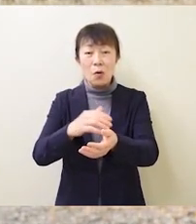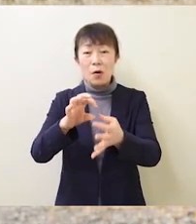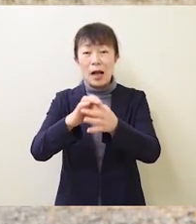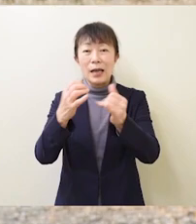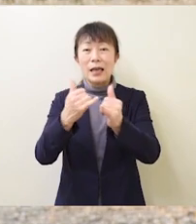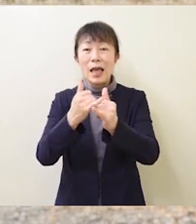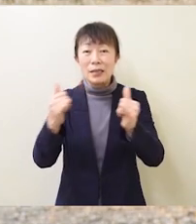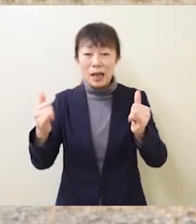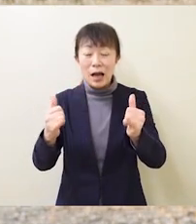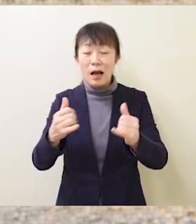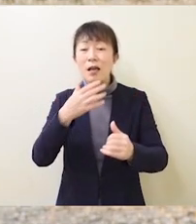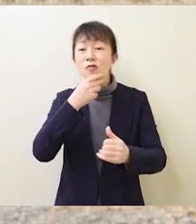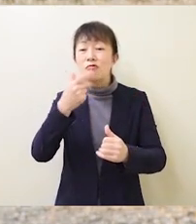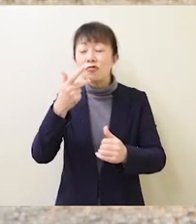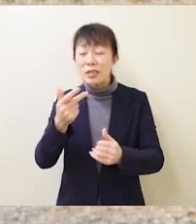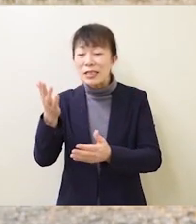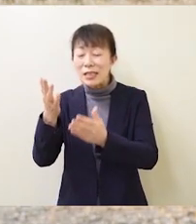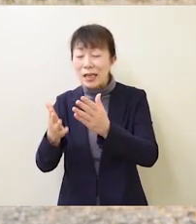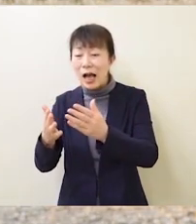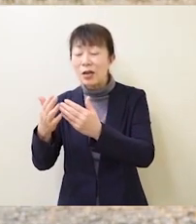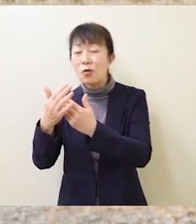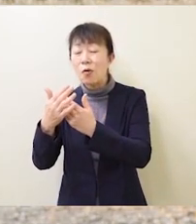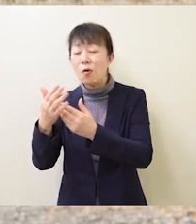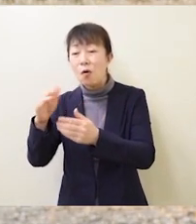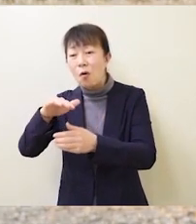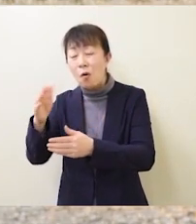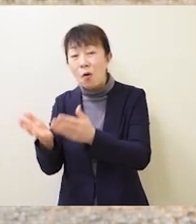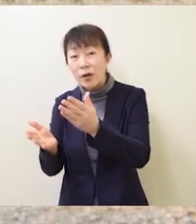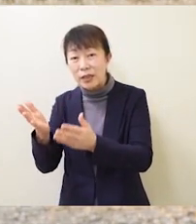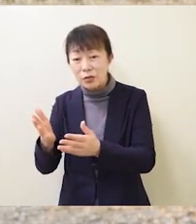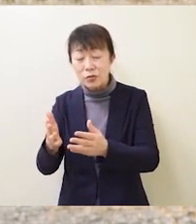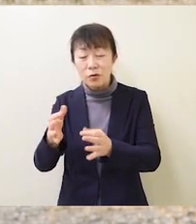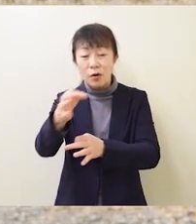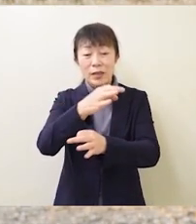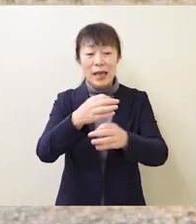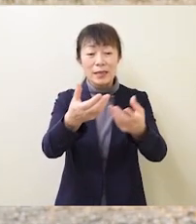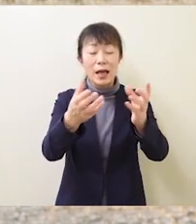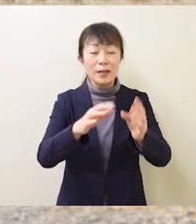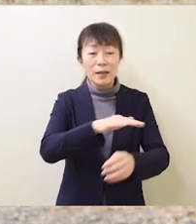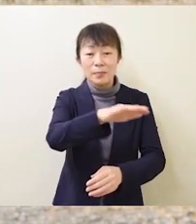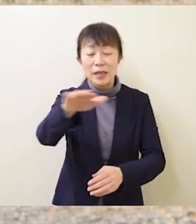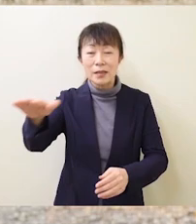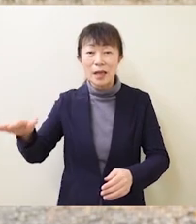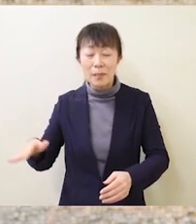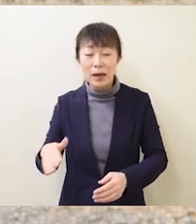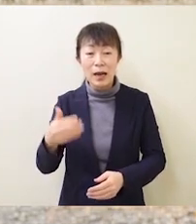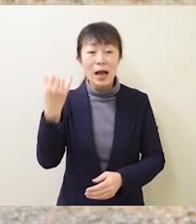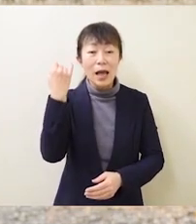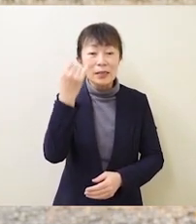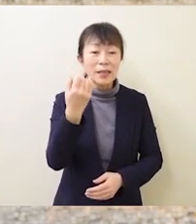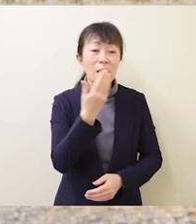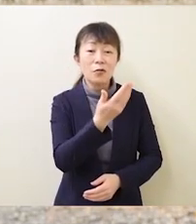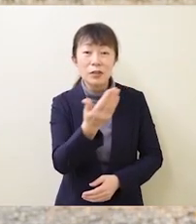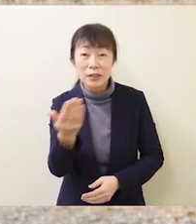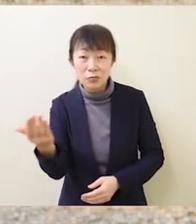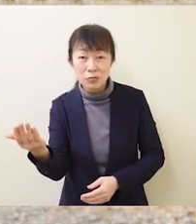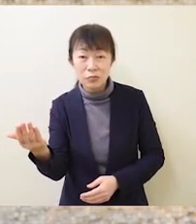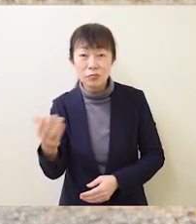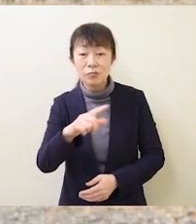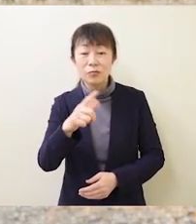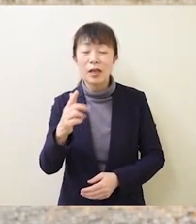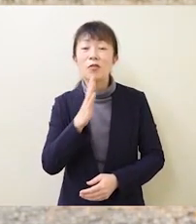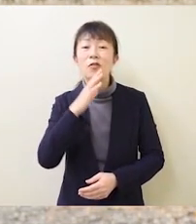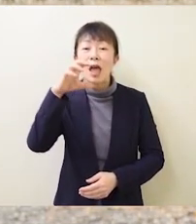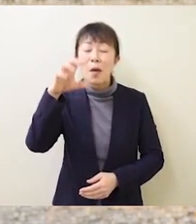め、福祉介護、保育、そして経済団体の皆様から直接ご意見を伺うなど、現